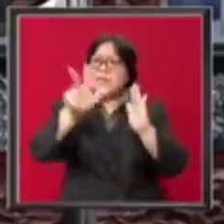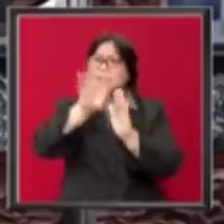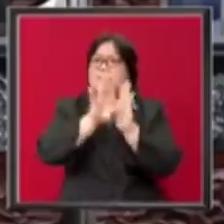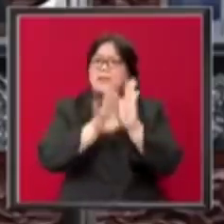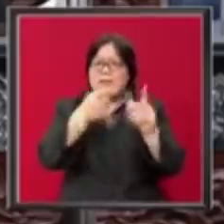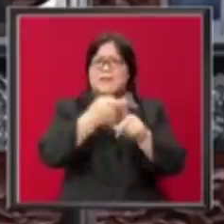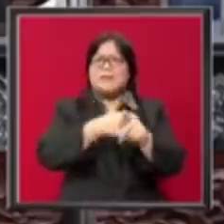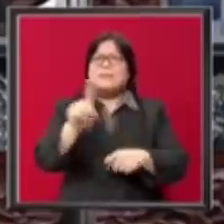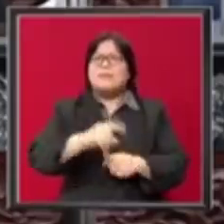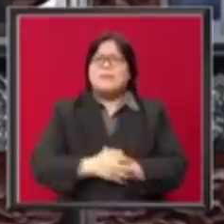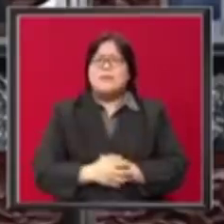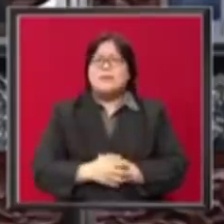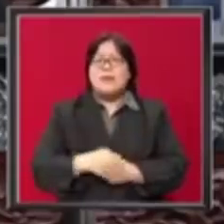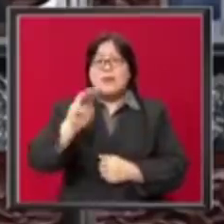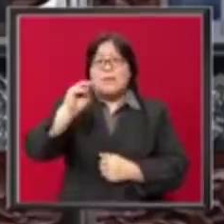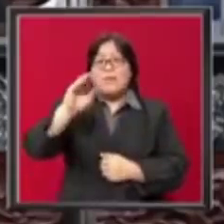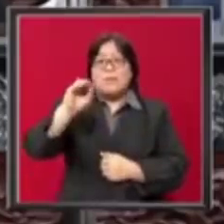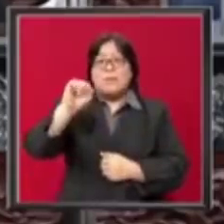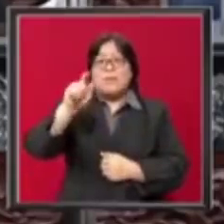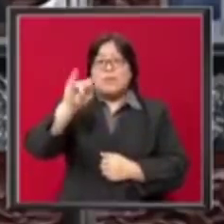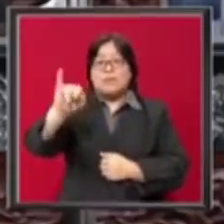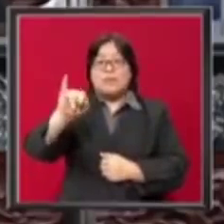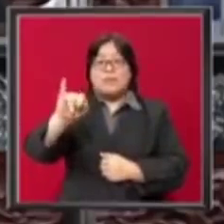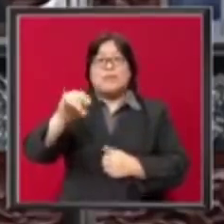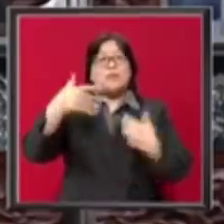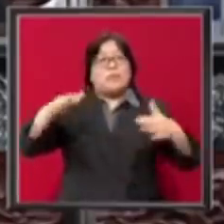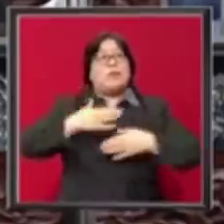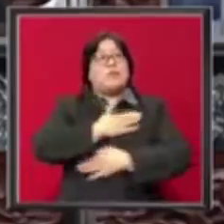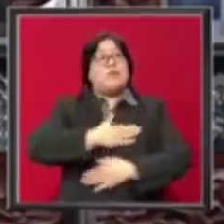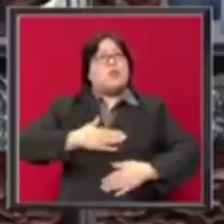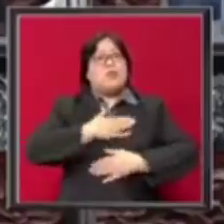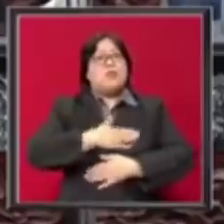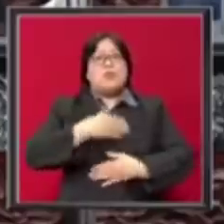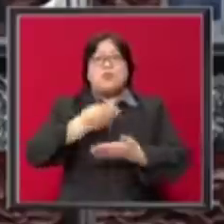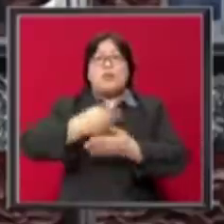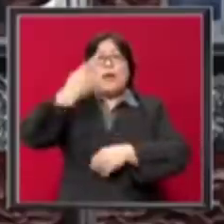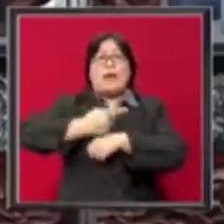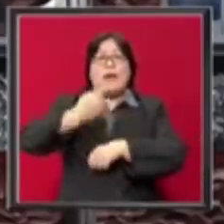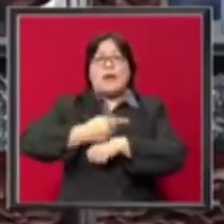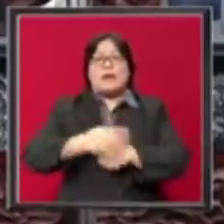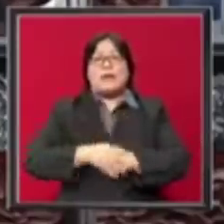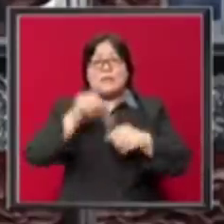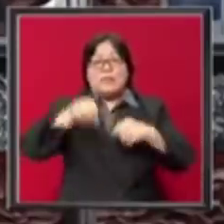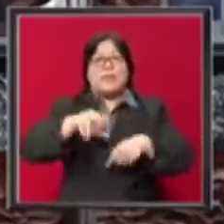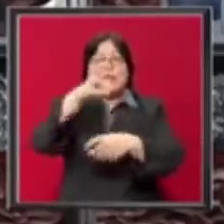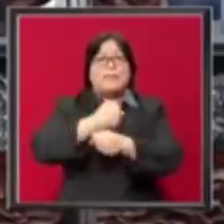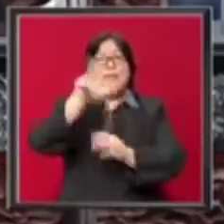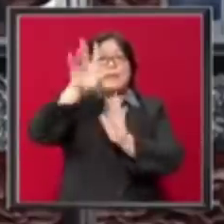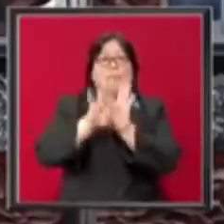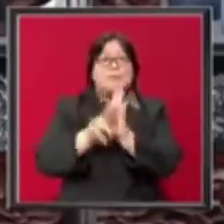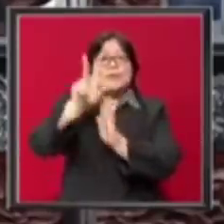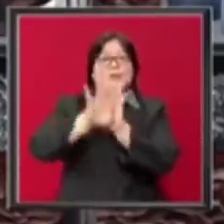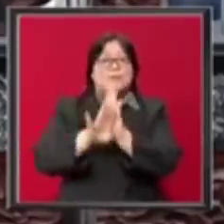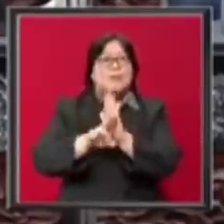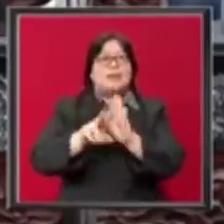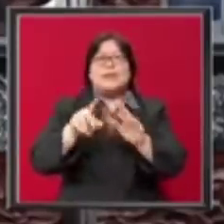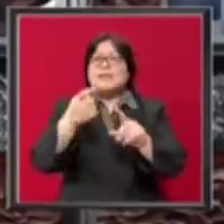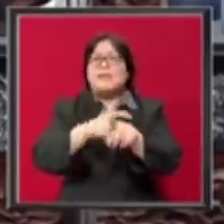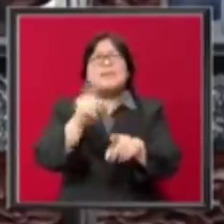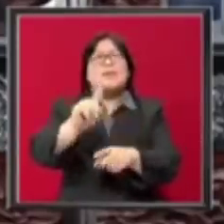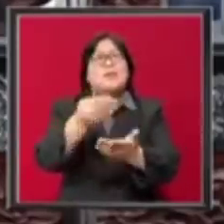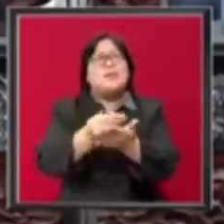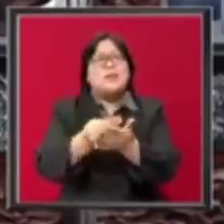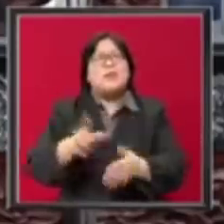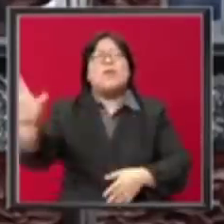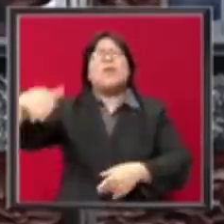bilion? Kemudian Mosti, Menteri Mosti dah seronok dah. Tweet hari-hari kita dapat 3 bilion, 3 bilion. Dari mana 3 bilion